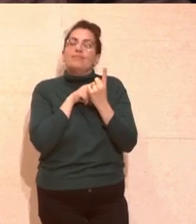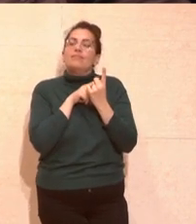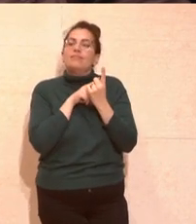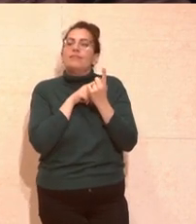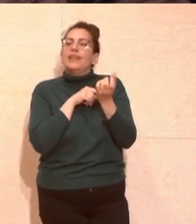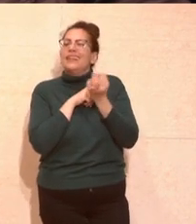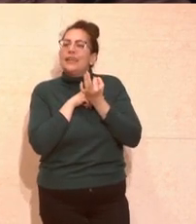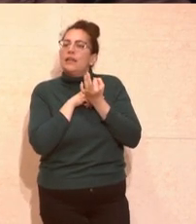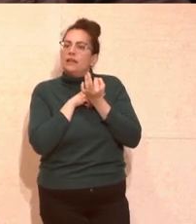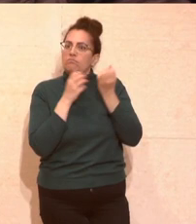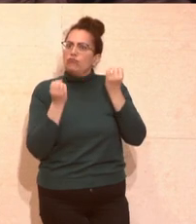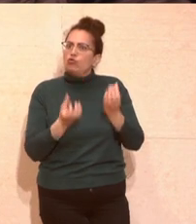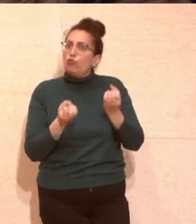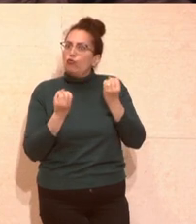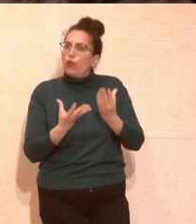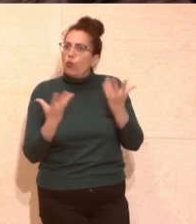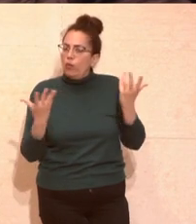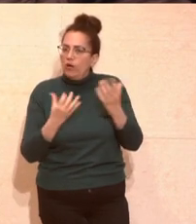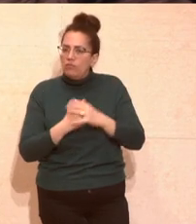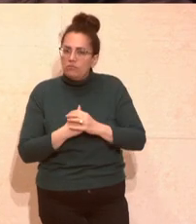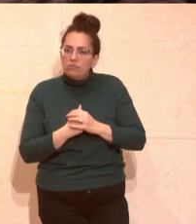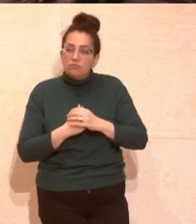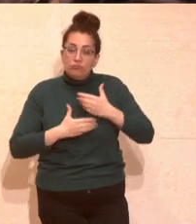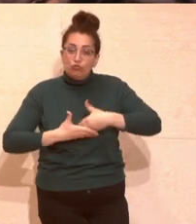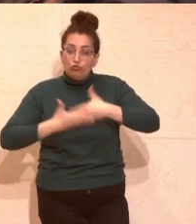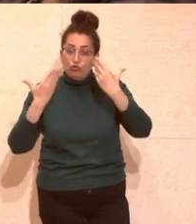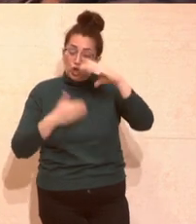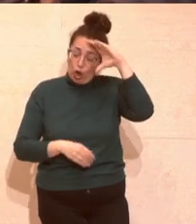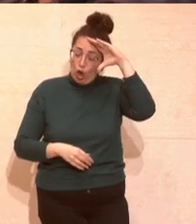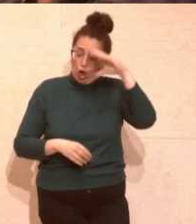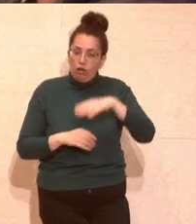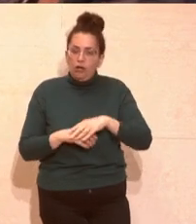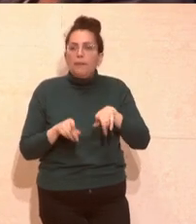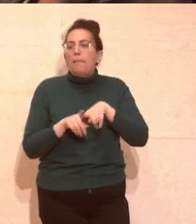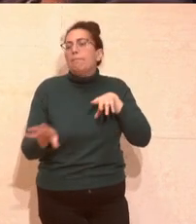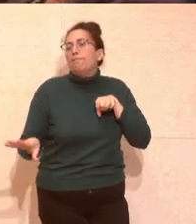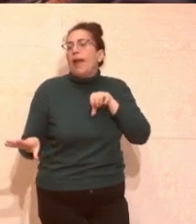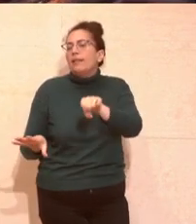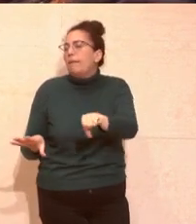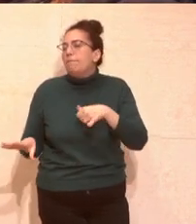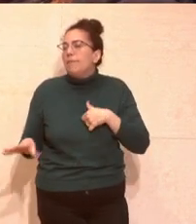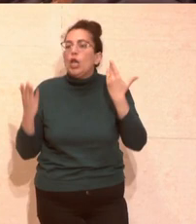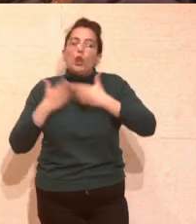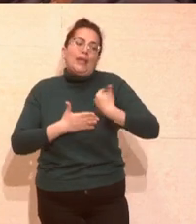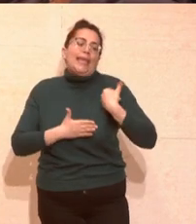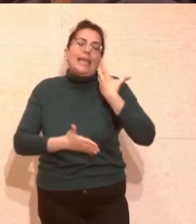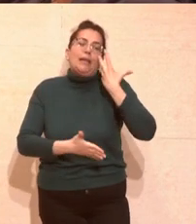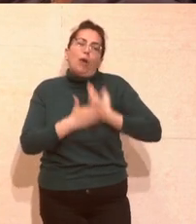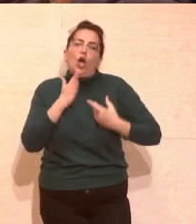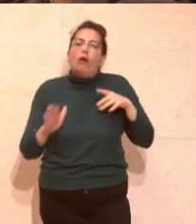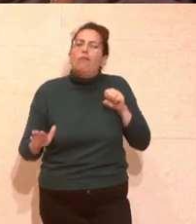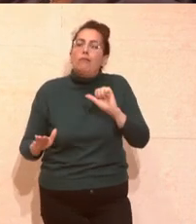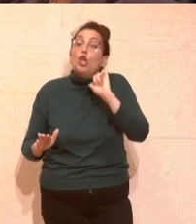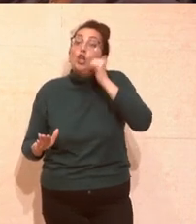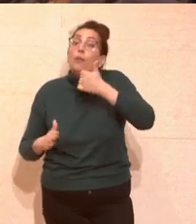évoquent effectivement le fait qu'ils aient dormi en journée. Ils partent du principe qu'ils ont récupéré leur temps. Et je suis